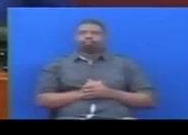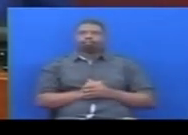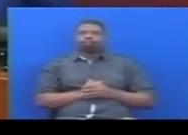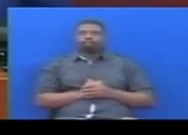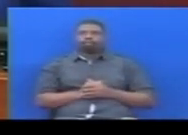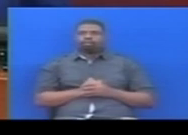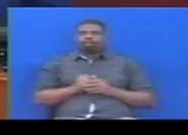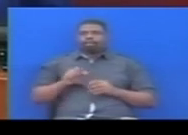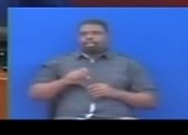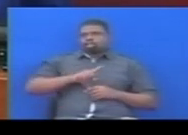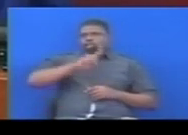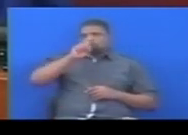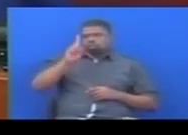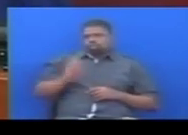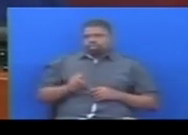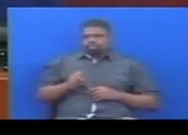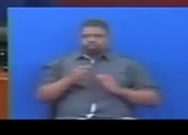Maswali.